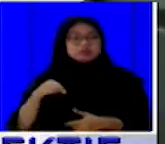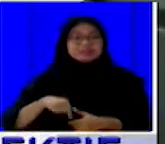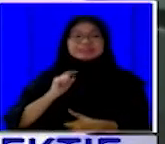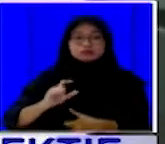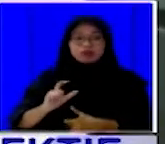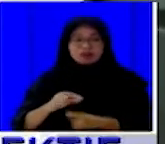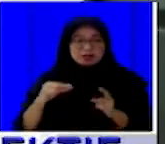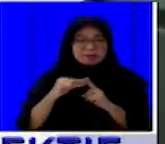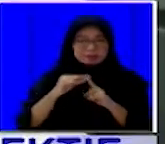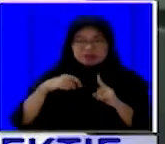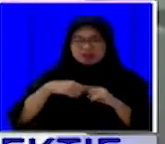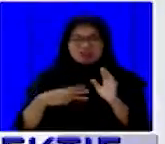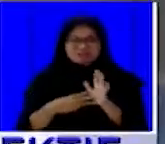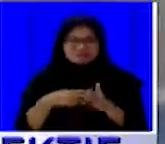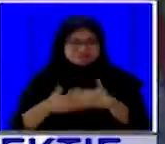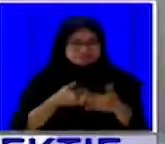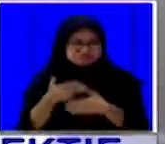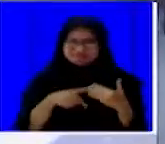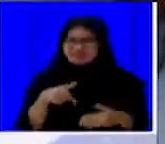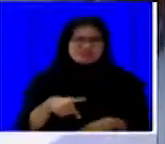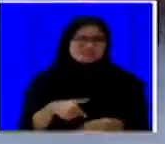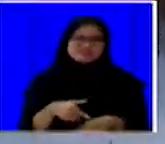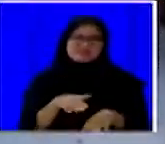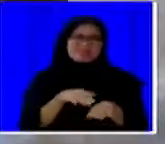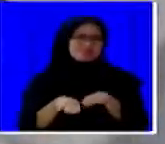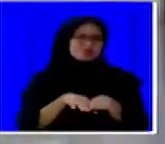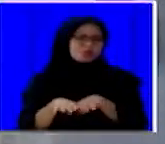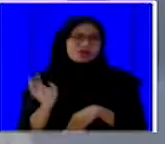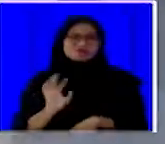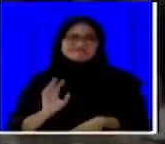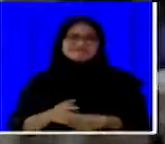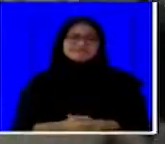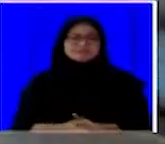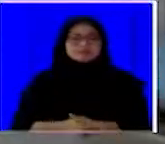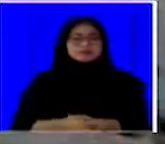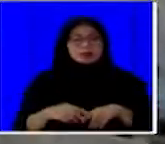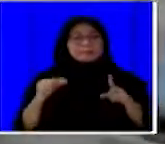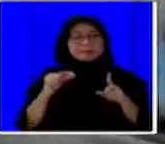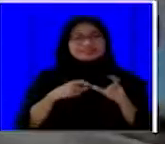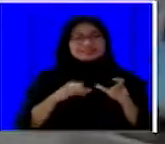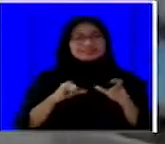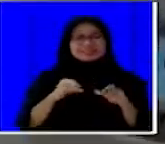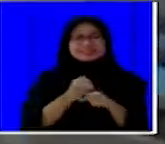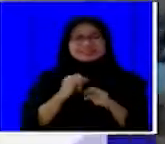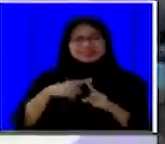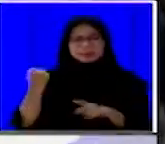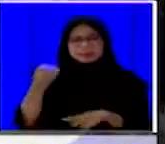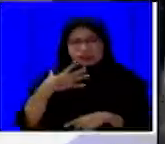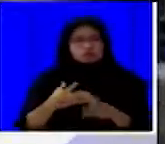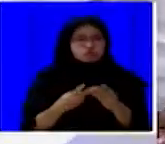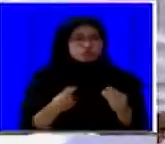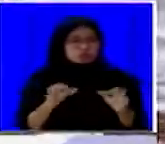besar masalah yang sudah kita hadapi. Untuk itu, Diki menyatakan formula yang tepat bagi pemerintah adalah membuat